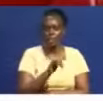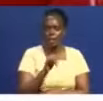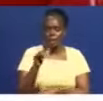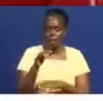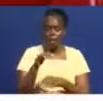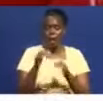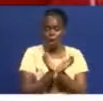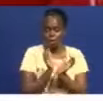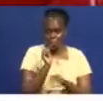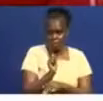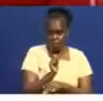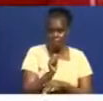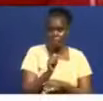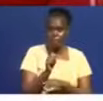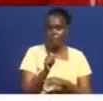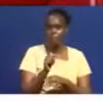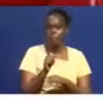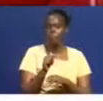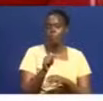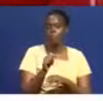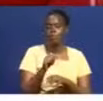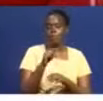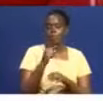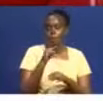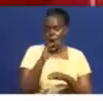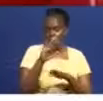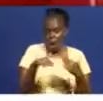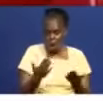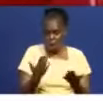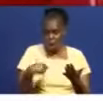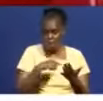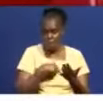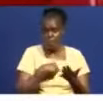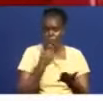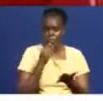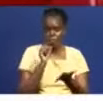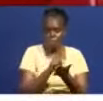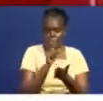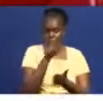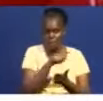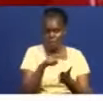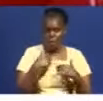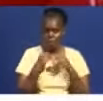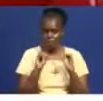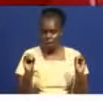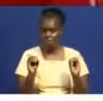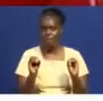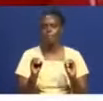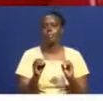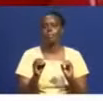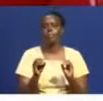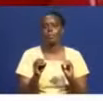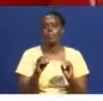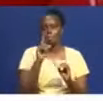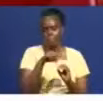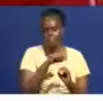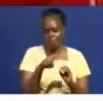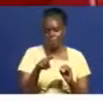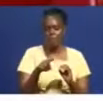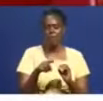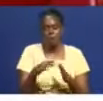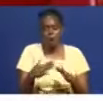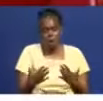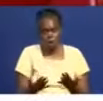taasisi hizi ziweze kuweka wazi, je, wale ambao wanaondolewa mashtaka hivi sasa walikuwa wameshtakiwa kwa